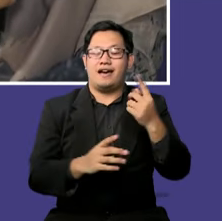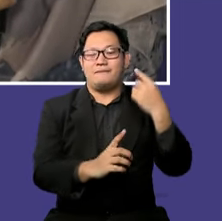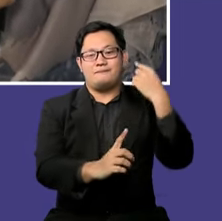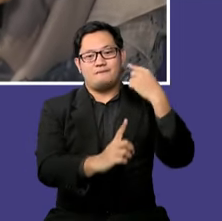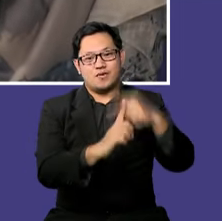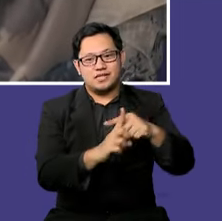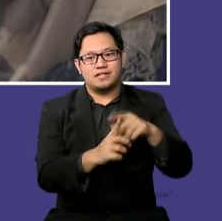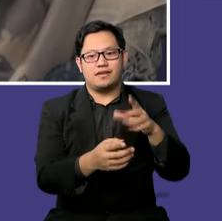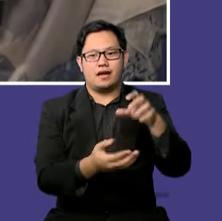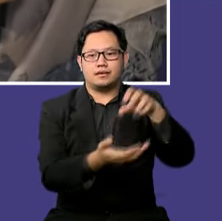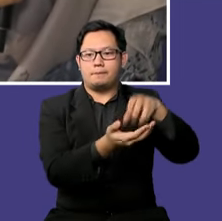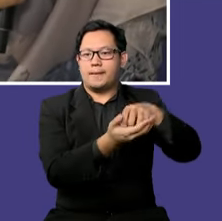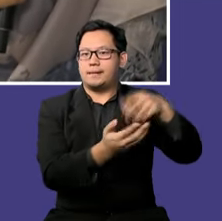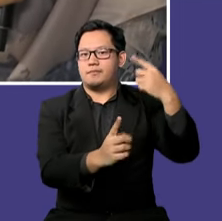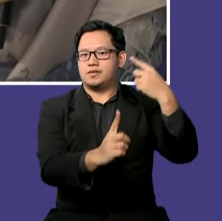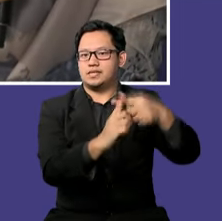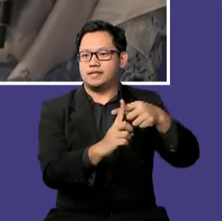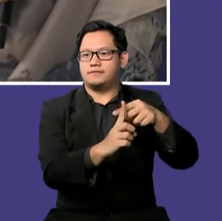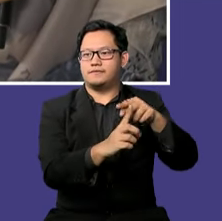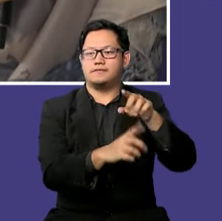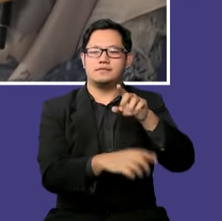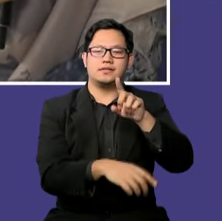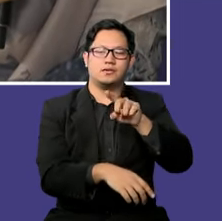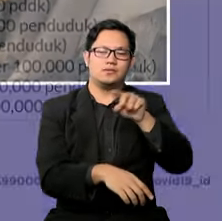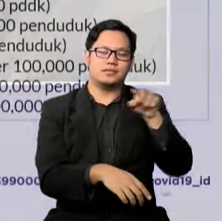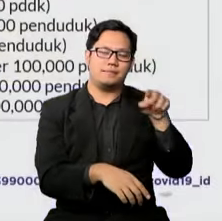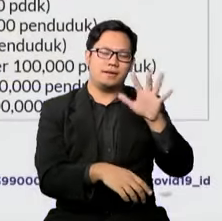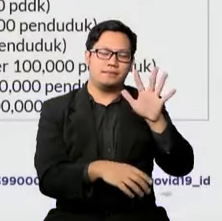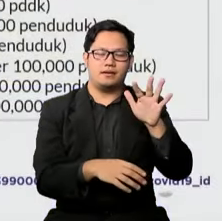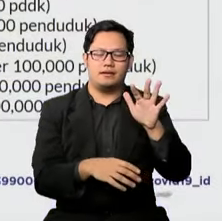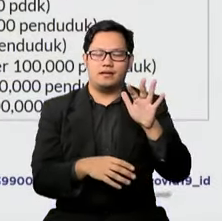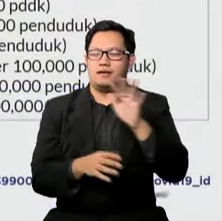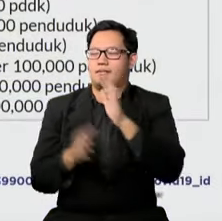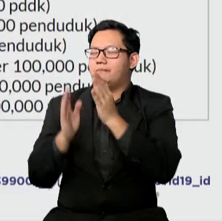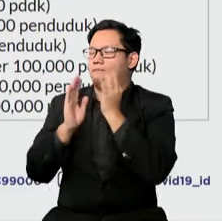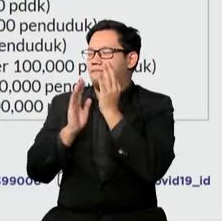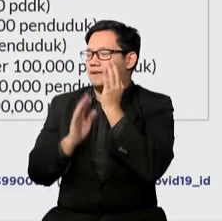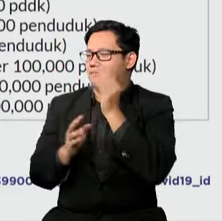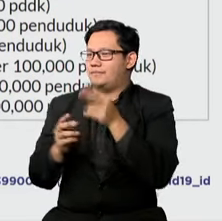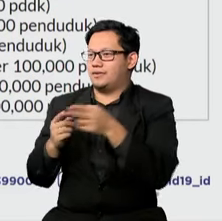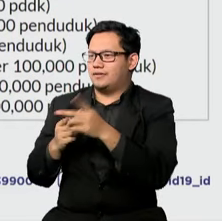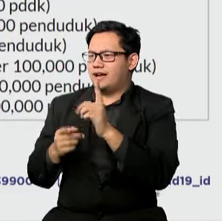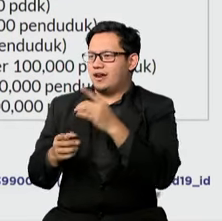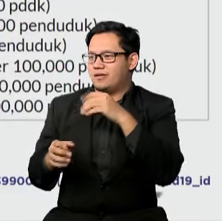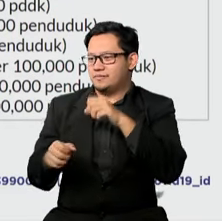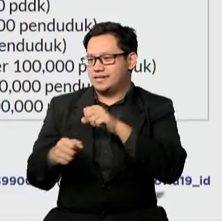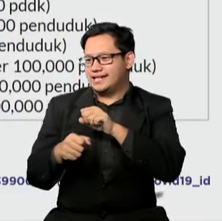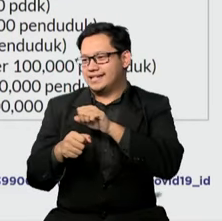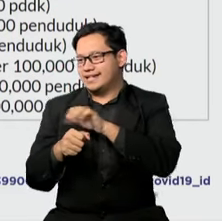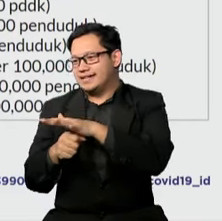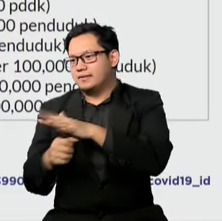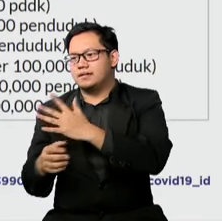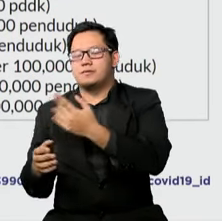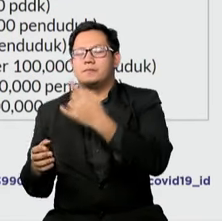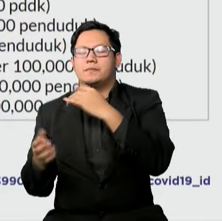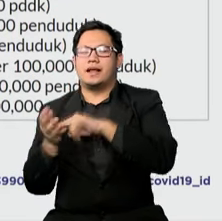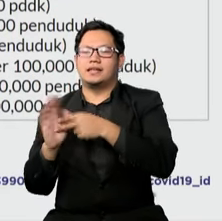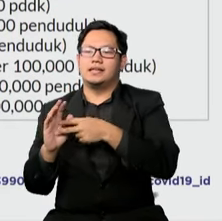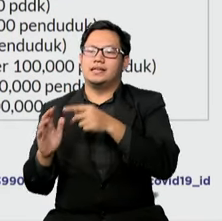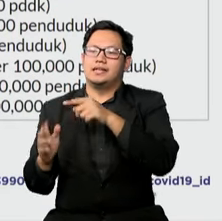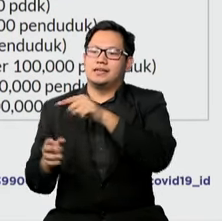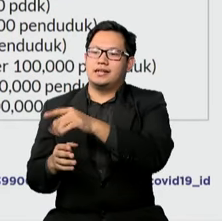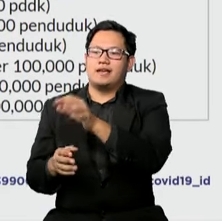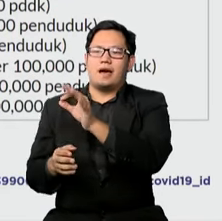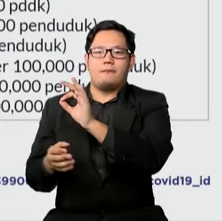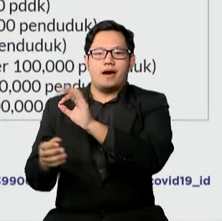1-5 Maaf PSAA ya suka motong kalau supaya semua ngerti boleh tidak terdampak itu enggak punya kasus sama sekali tidak tercatat tidak